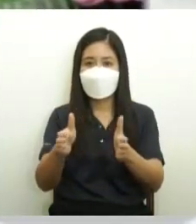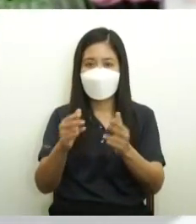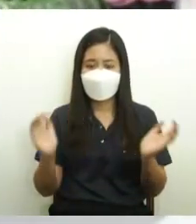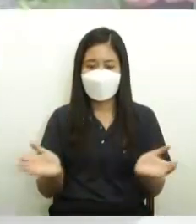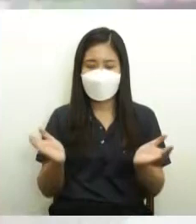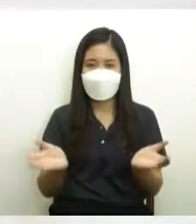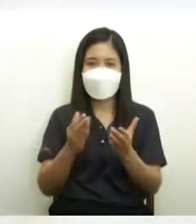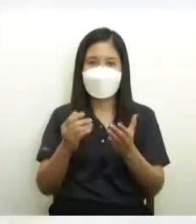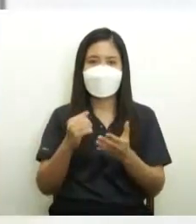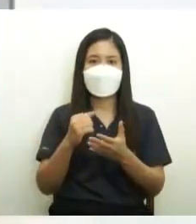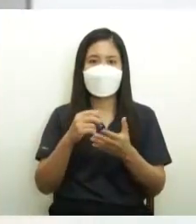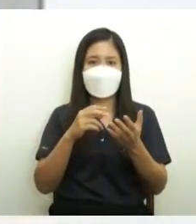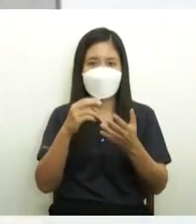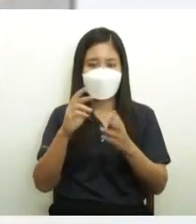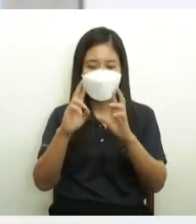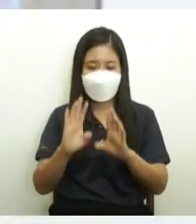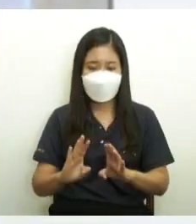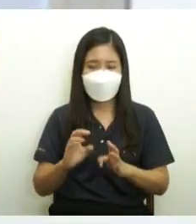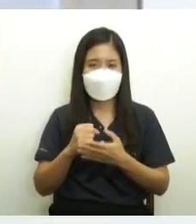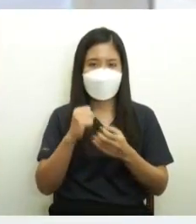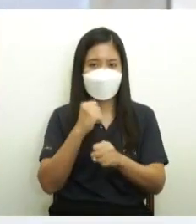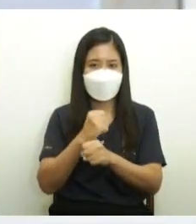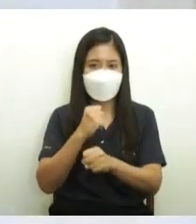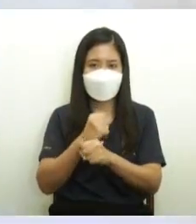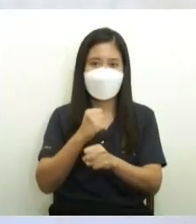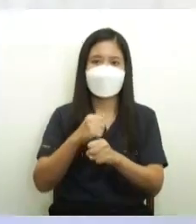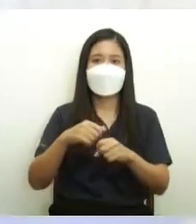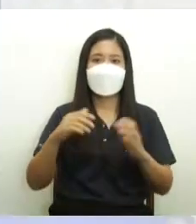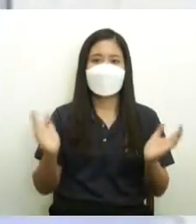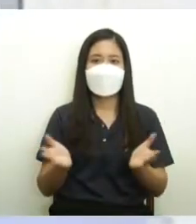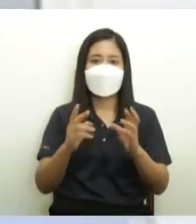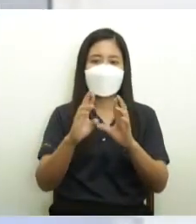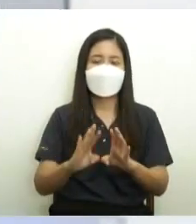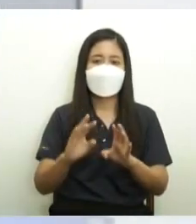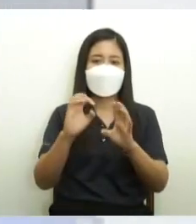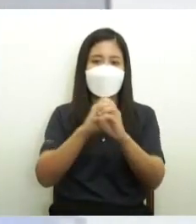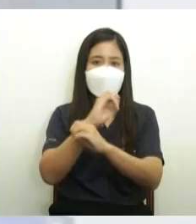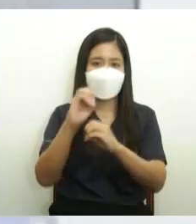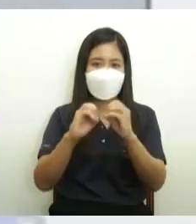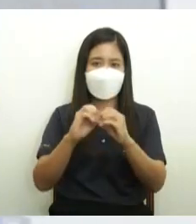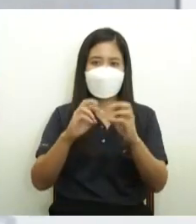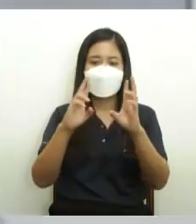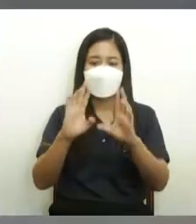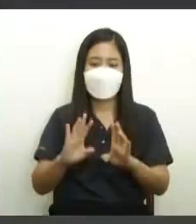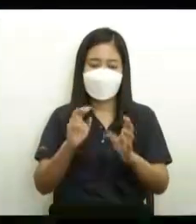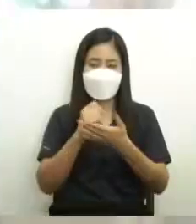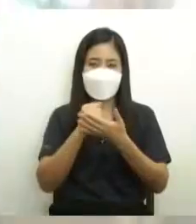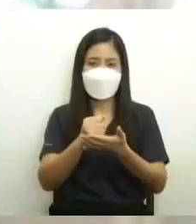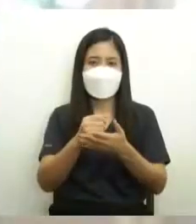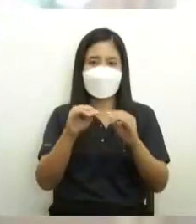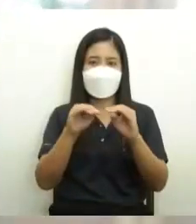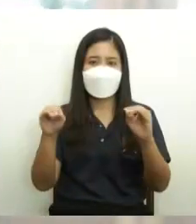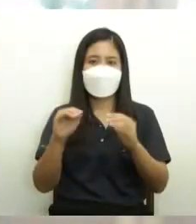ส่งเสริมและระบบสนับสนุนการดำเนินงานด้านการส่งเสริมความปลอดภัยและระบบดูแลช่วยเหลือได้มาตรฐา